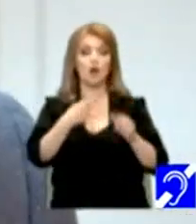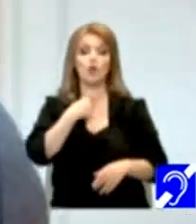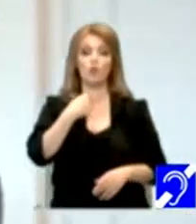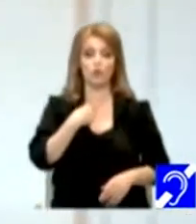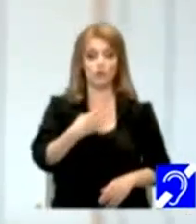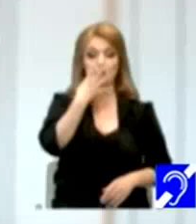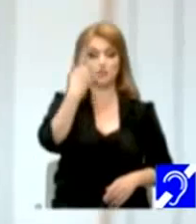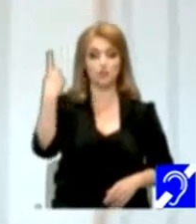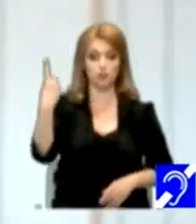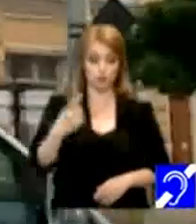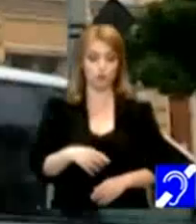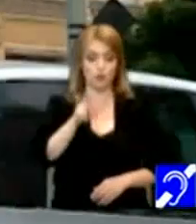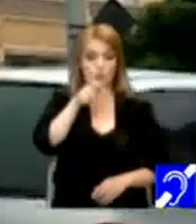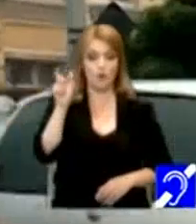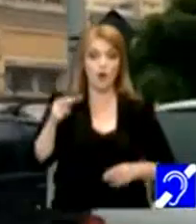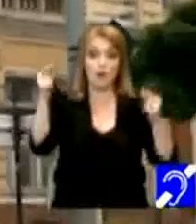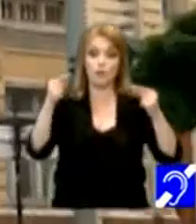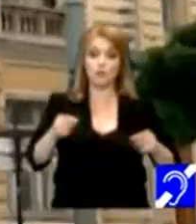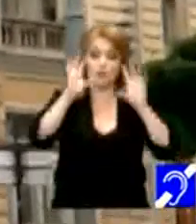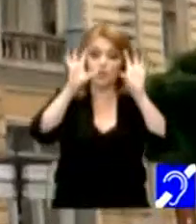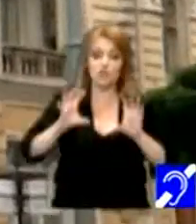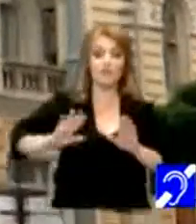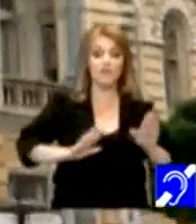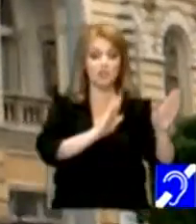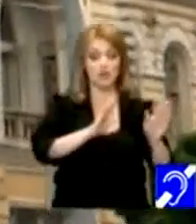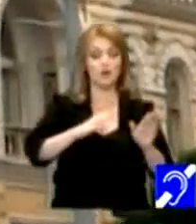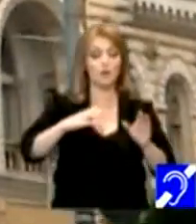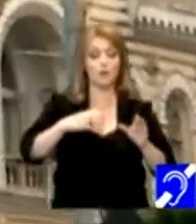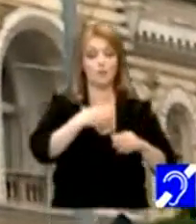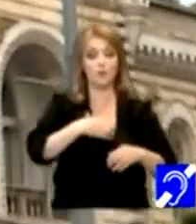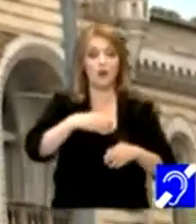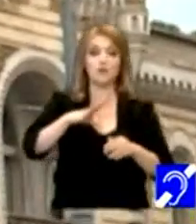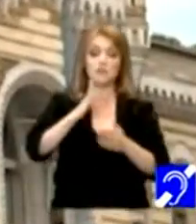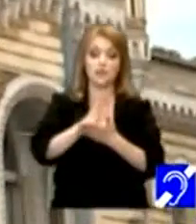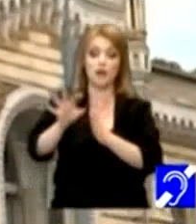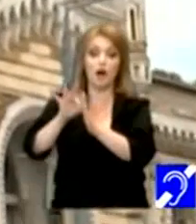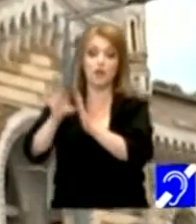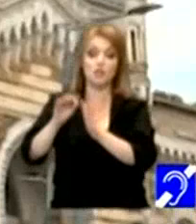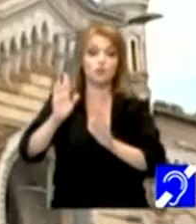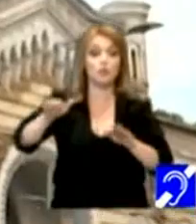la 41 de consilieri. Potrivit legii, viceprimarii sunt aleși la propunerea primarului general.